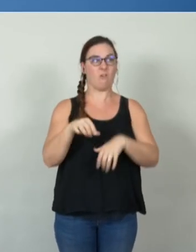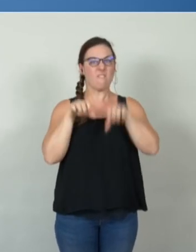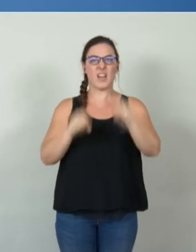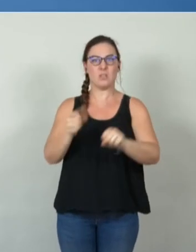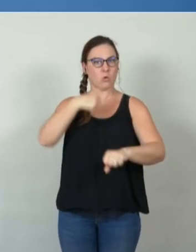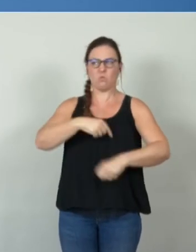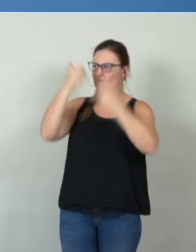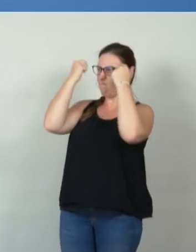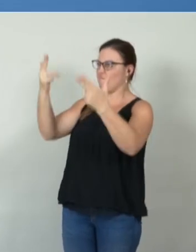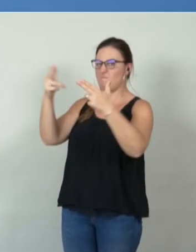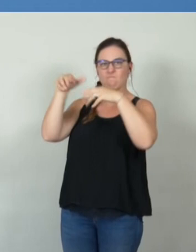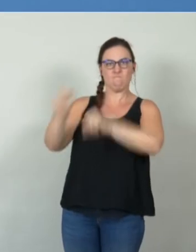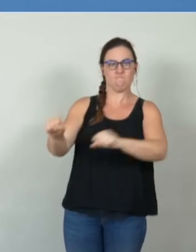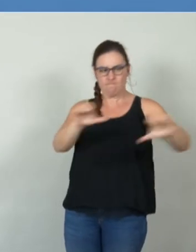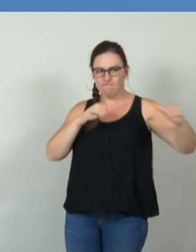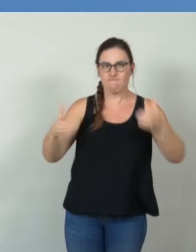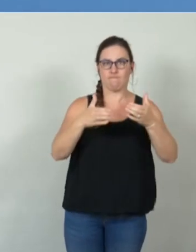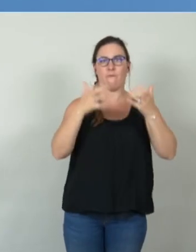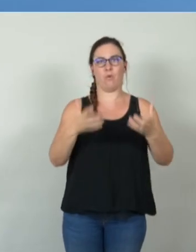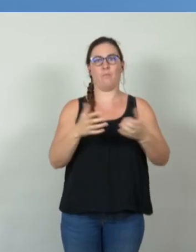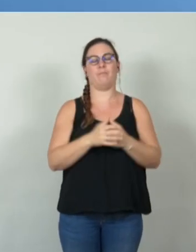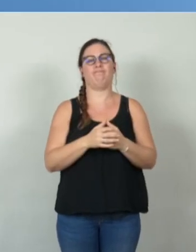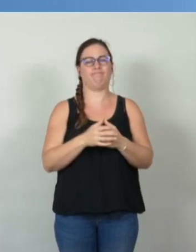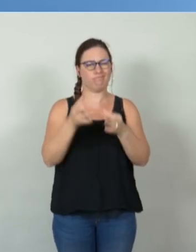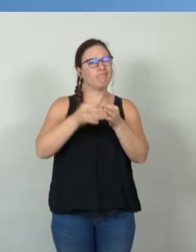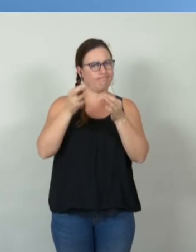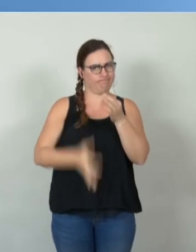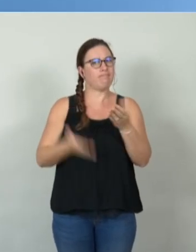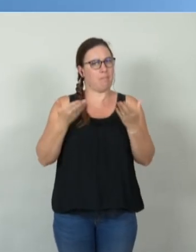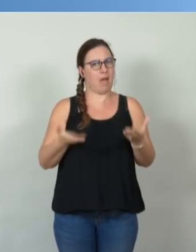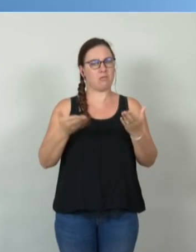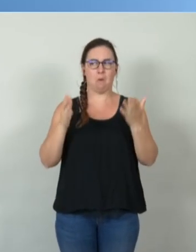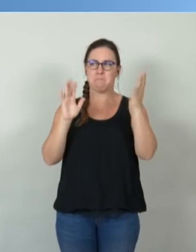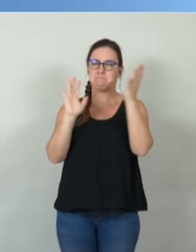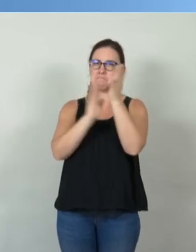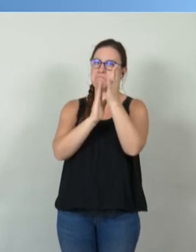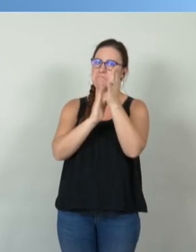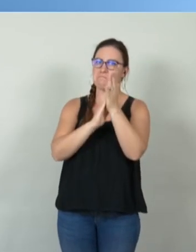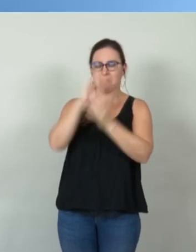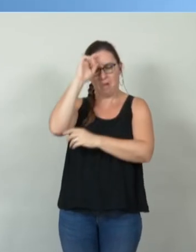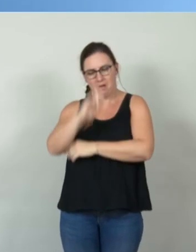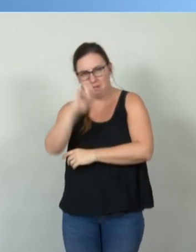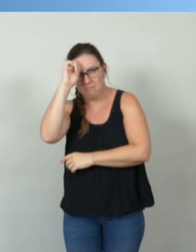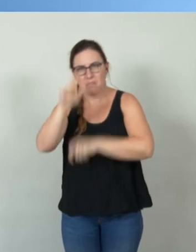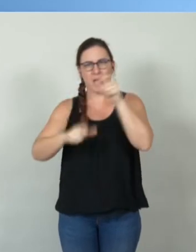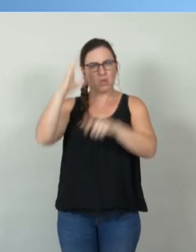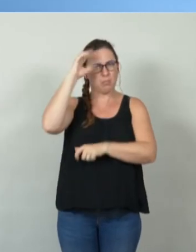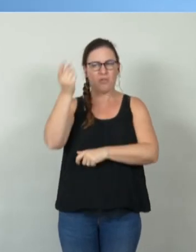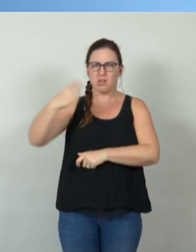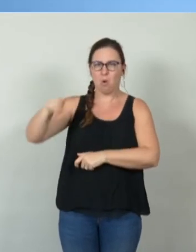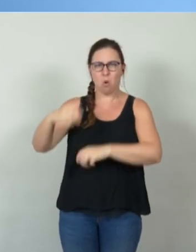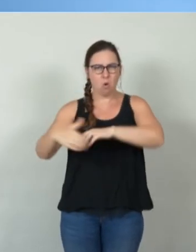et c'est là dessus que nous souhaitons conclure nous voulons dire ici notre admiration et notre soutien aux professionnel pas mal de santé